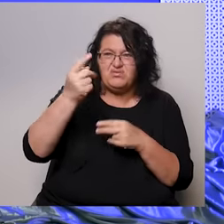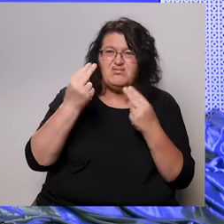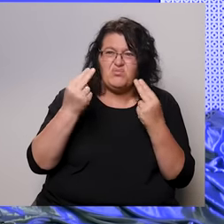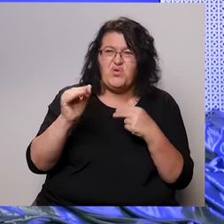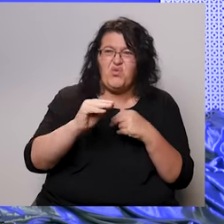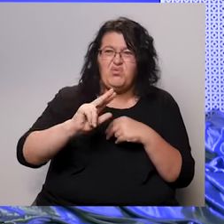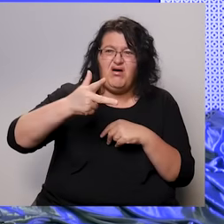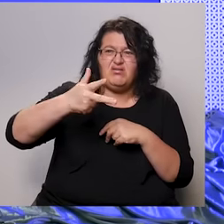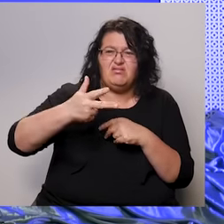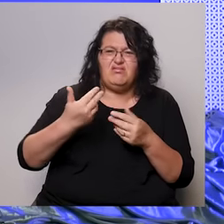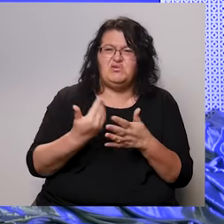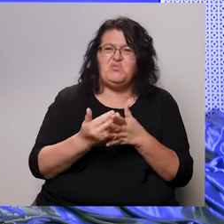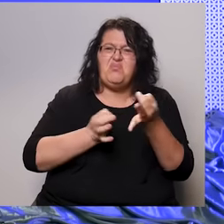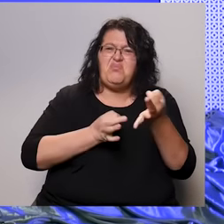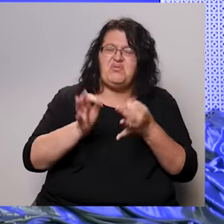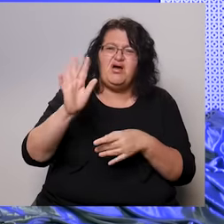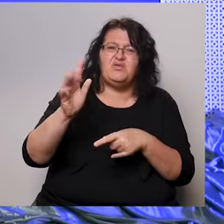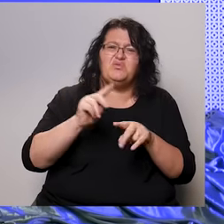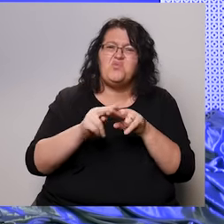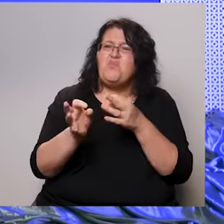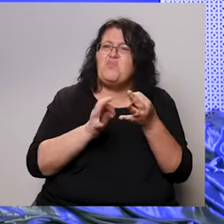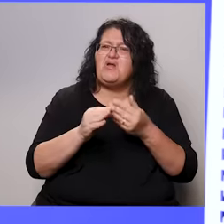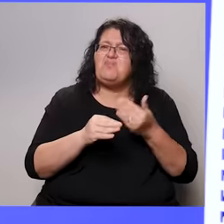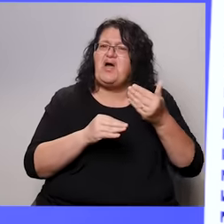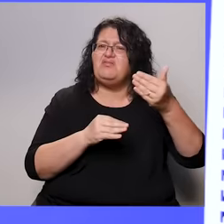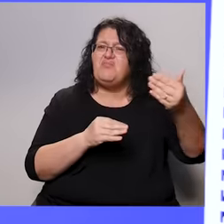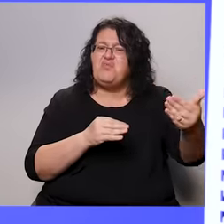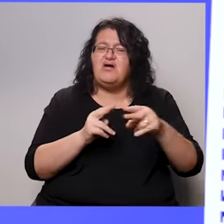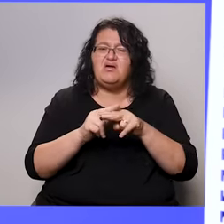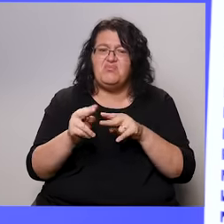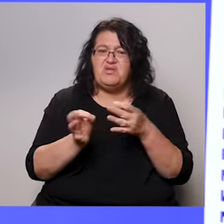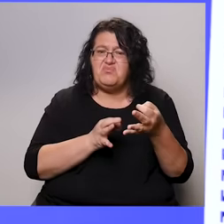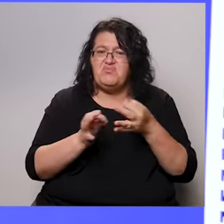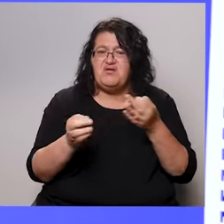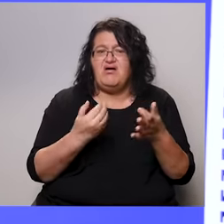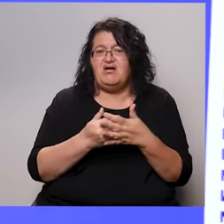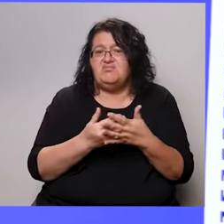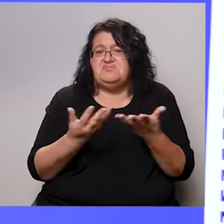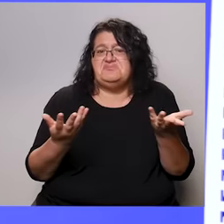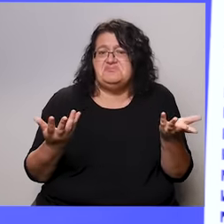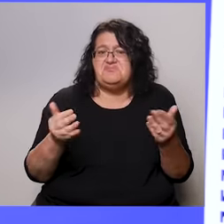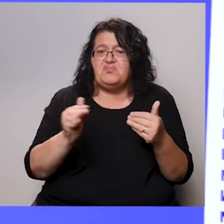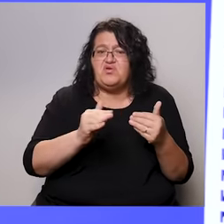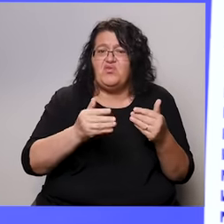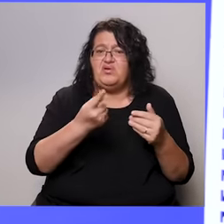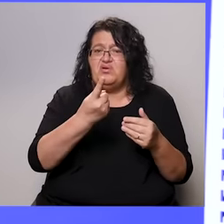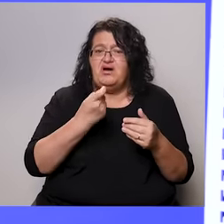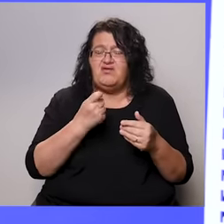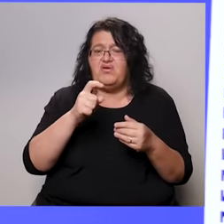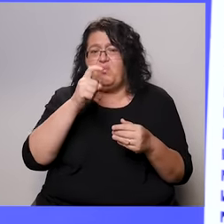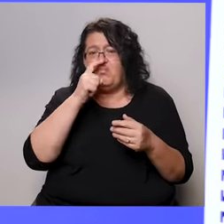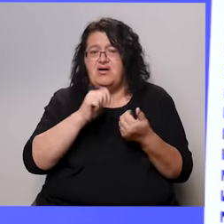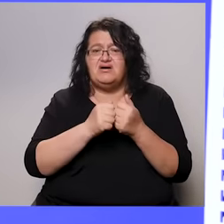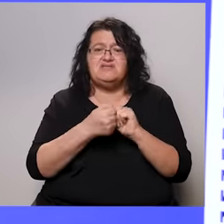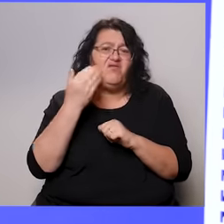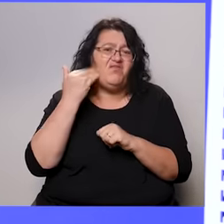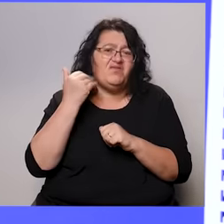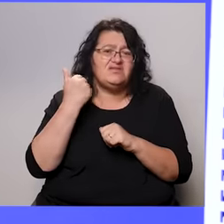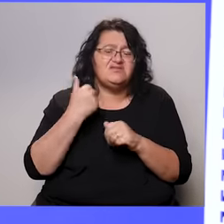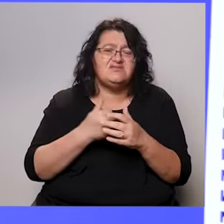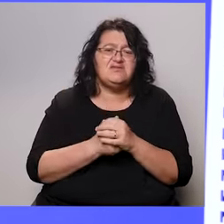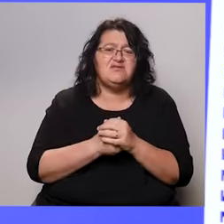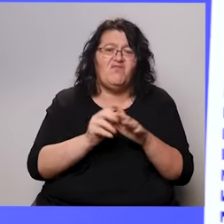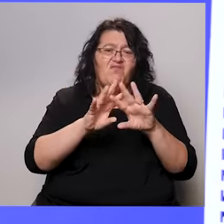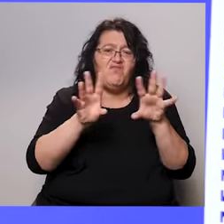tine, dar ce împiedic eu în planul tău? Ce plan ai tu mai departe? Poate tu ai un plan ca copilul care vine, fie băiat, fie fetiță,